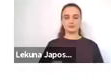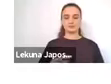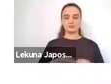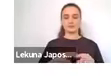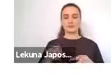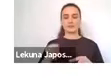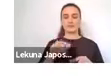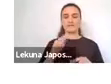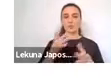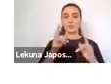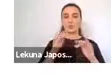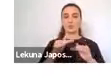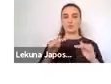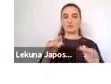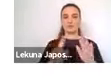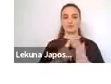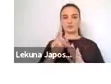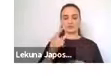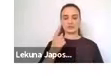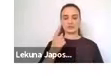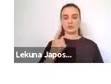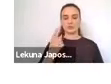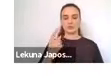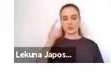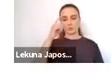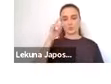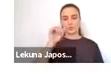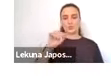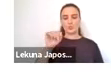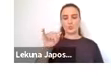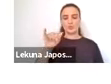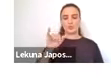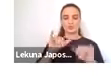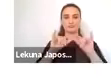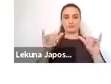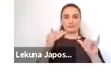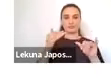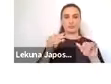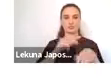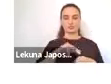თქვენ ბავშვს თუ დაიწყებთ აი თითოეულ უნარზე ისე მუშაობას,